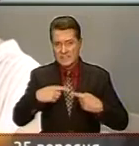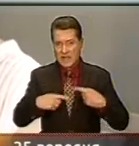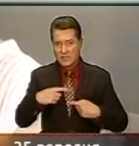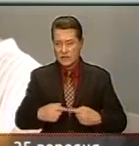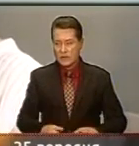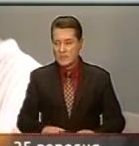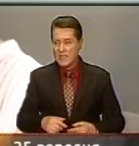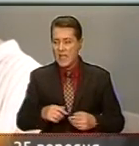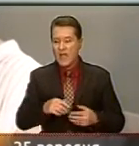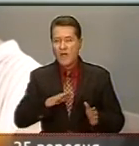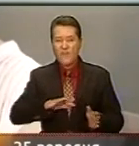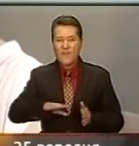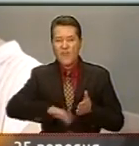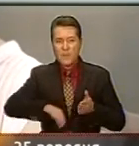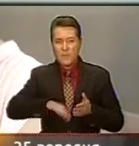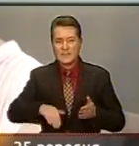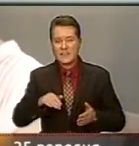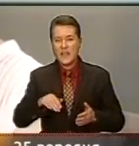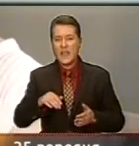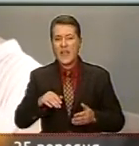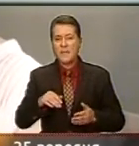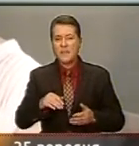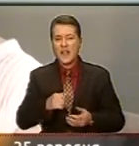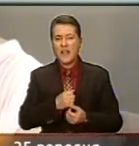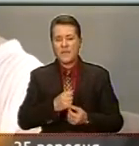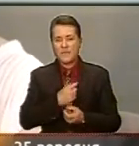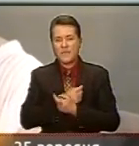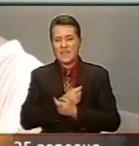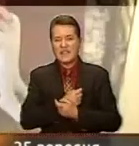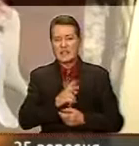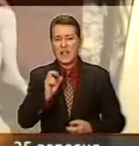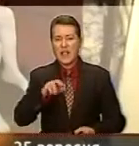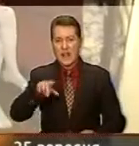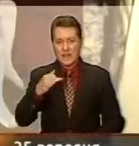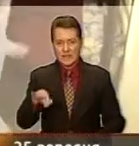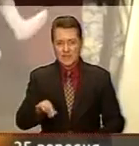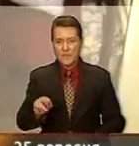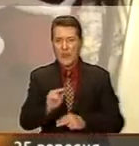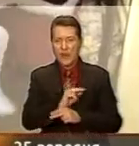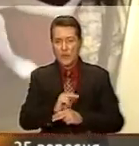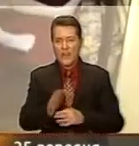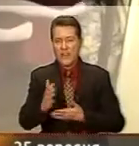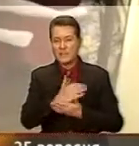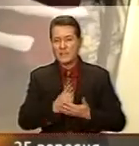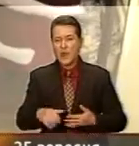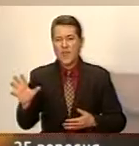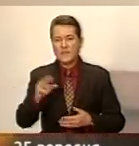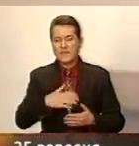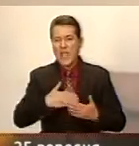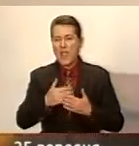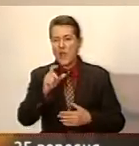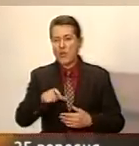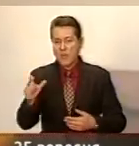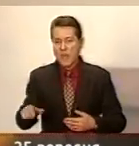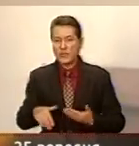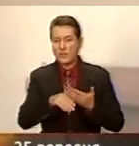весь кальций из костей. То есть она может идти, у нее могут ноги сами по себе запутаться. На лікування діткам збирають ледь не всією громадою.